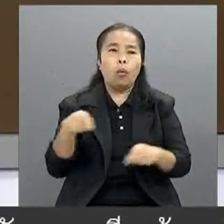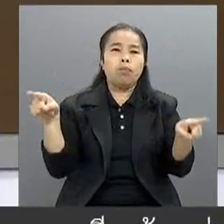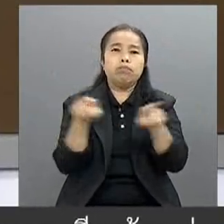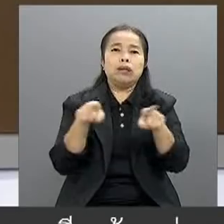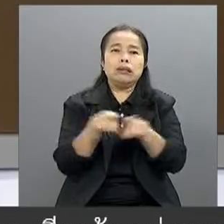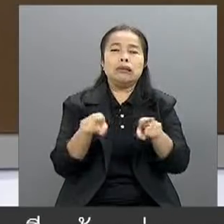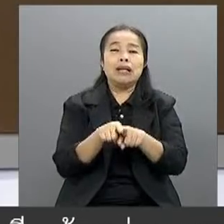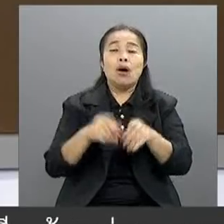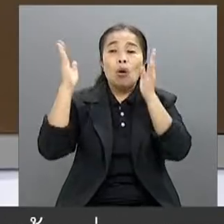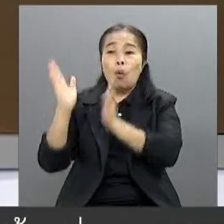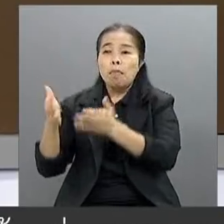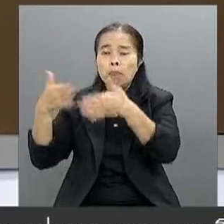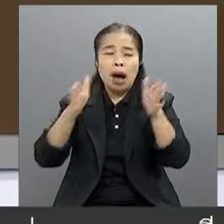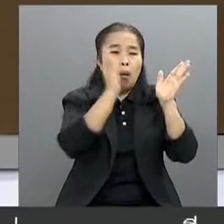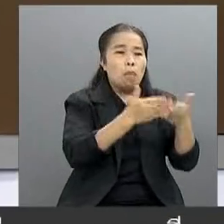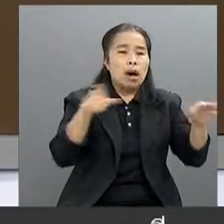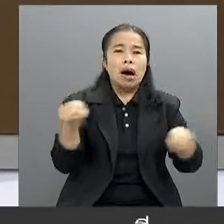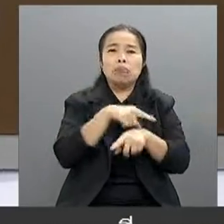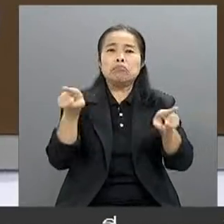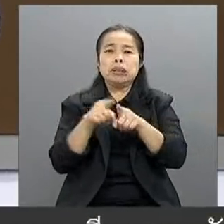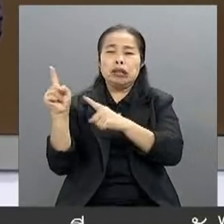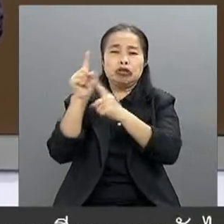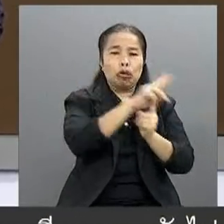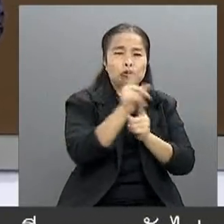ปีค่ะถามกลางความขัดแย้งที่ยืดเยื้อมานานหลายทศวรรษของทั้งสองประเทศนี้นะคะปมความขัดแย้งระหว่างสองชาติมหาอำนาจเอเชียที่ต่างก็มีอาวุธนิวเคลียร์อยู่ในกำมือทั้งคู่แล้วก็มีจำนวนประชากรมากที่สุดเป็นอันดับ1และอันดับ 2ของโลกนะคะเกิดจากการที่อินเดียสืบทอดมรดกความขัดแย้งเหนือพื้นที่